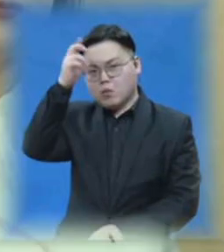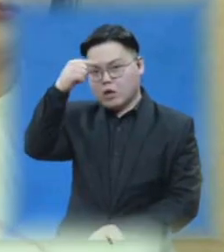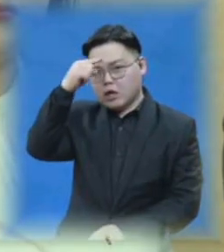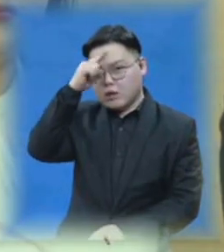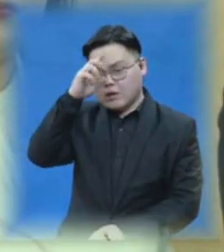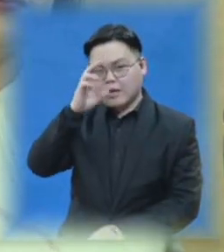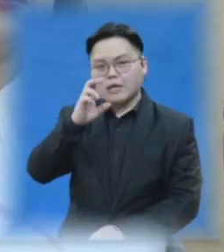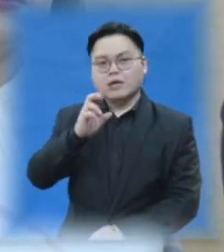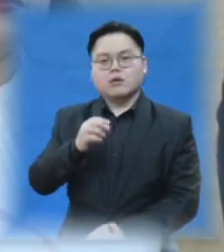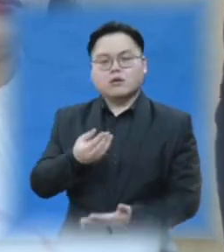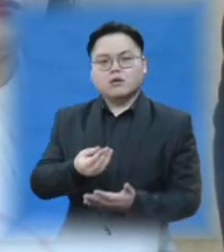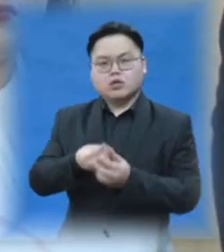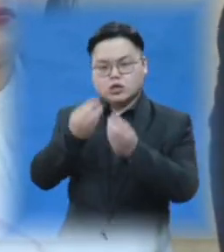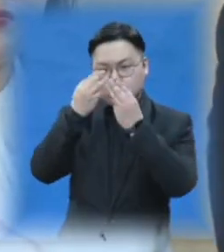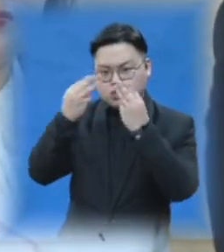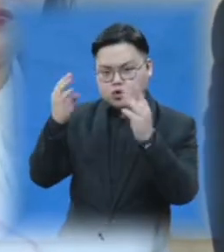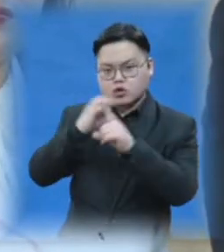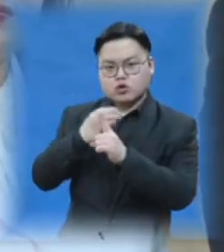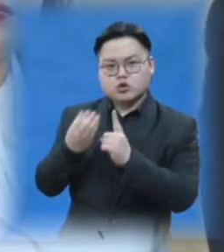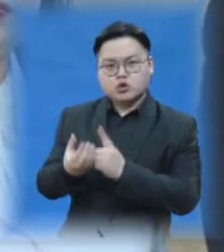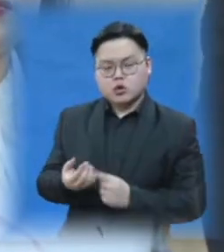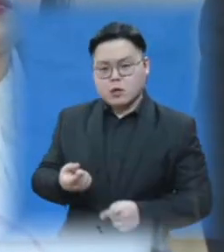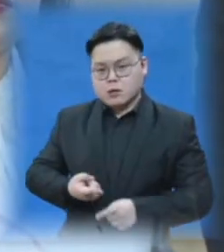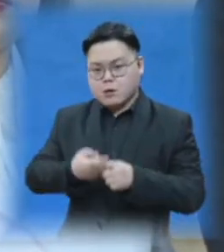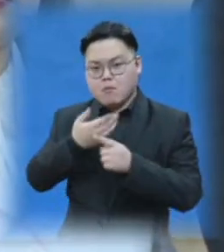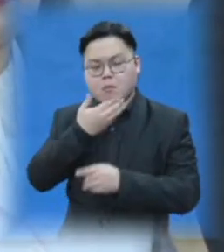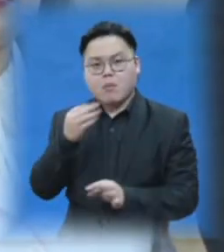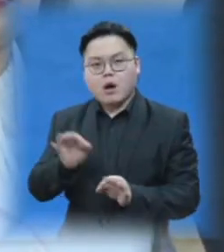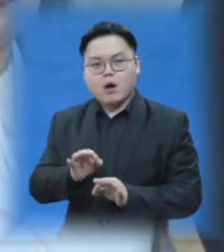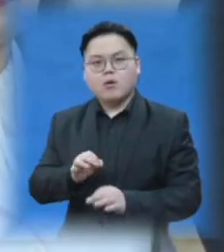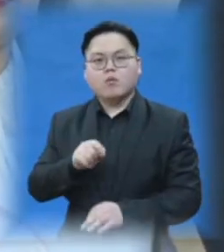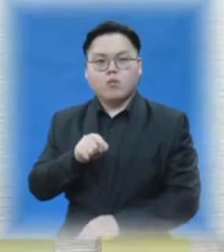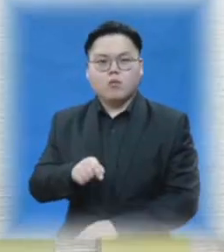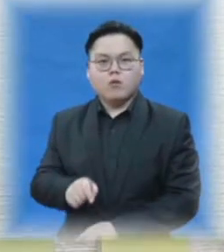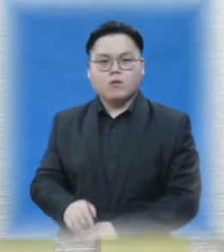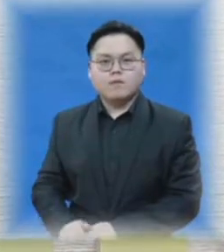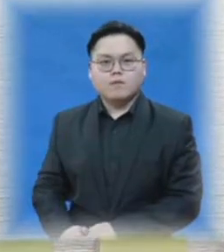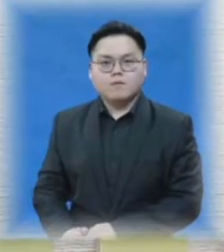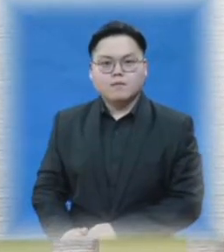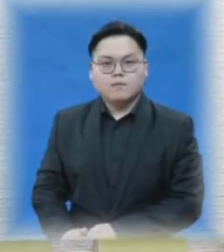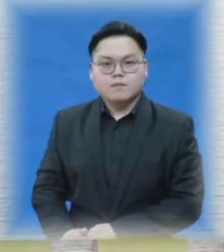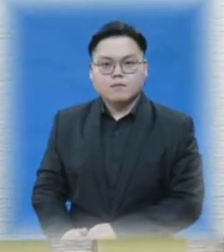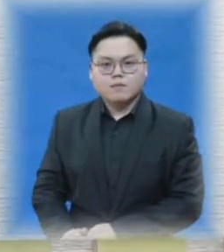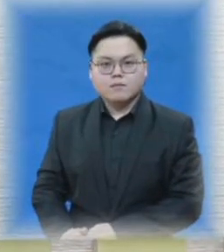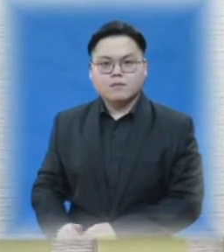урлаг, шинжлэх ухааны салбарын цалингийн нэмэгдлийг оргисон талбар. Энэ үеэр дөрөвдөж байна.